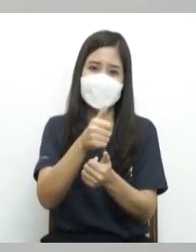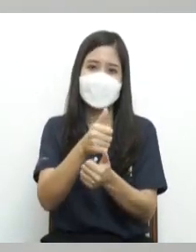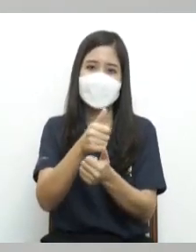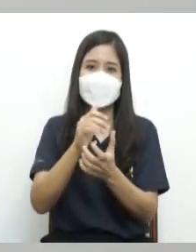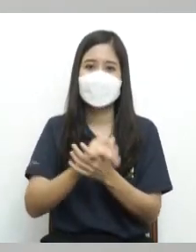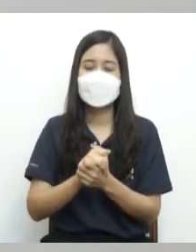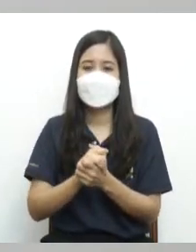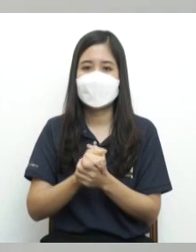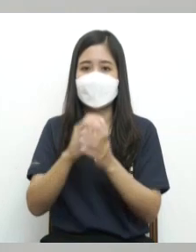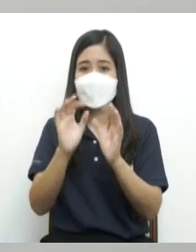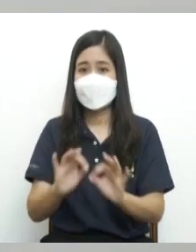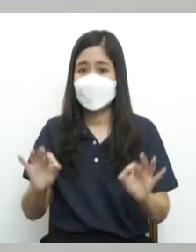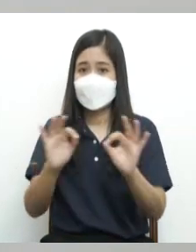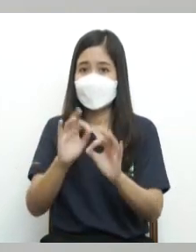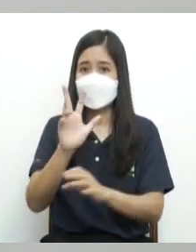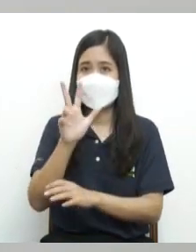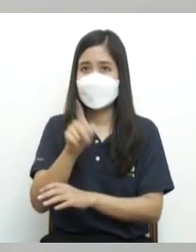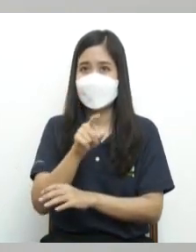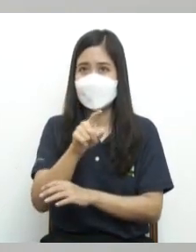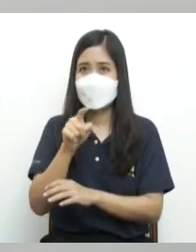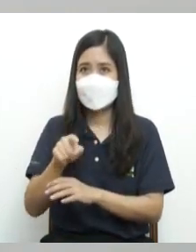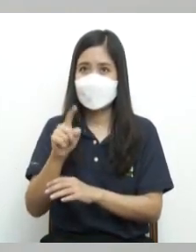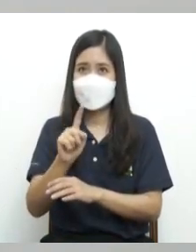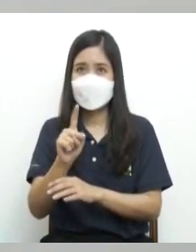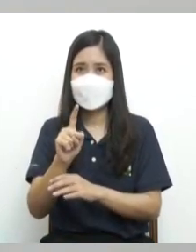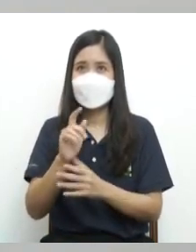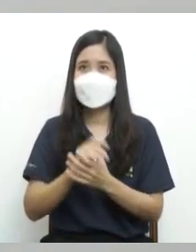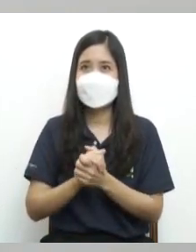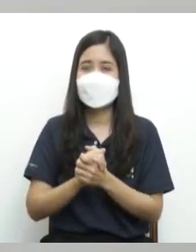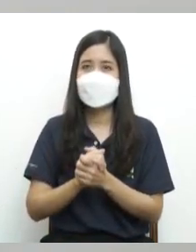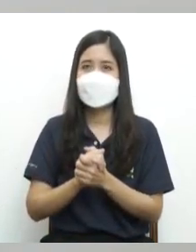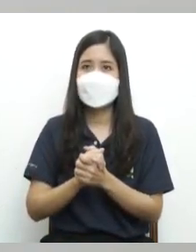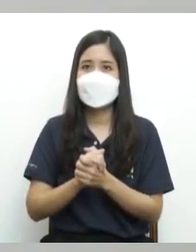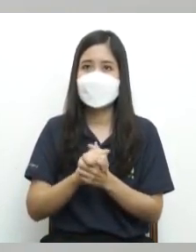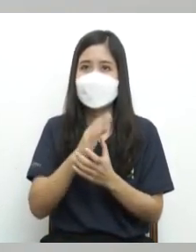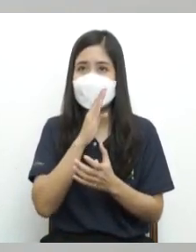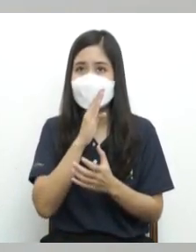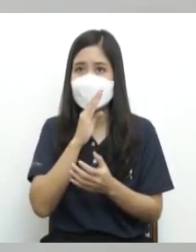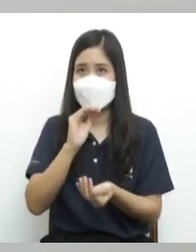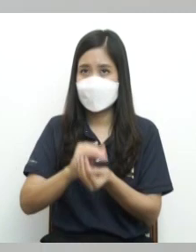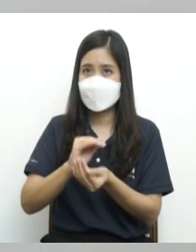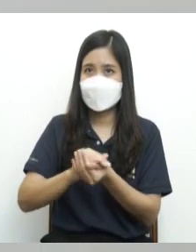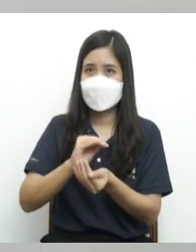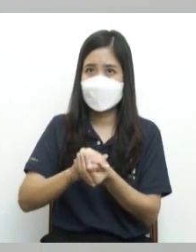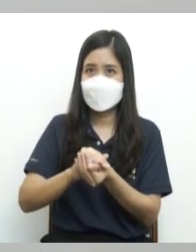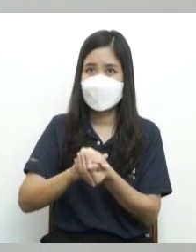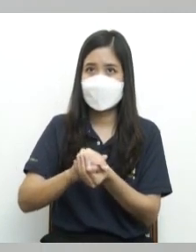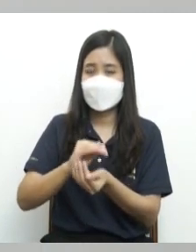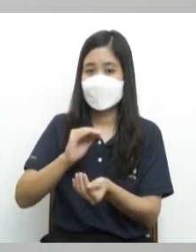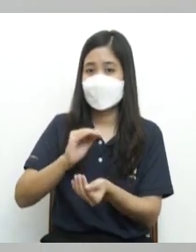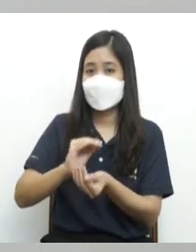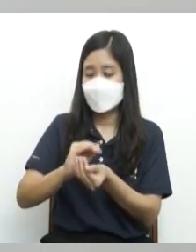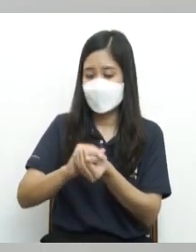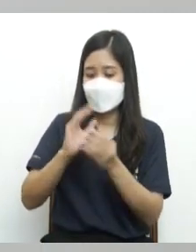ออมมากกว่า 3% เราอยากจะทำนะอยากจะเรียนว่าทำให้เร็วเพราะว่าการออมกับกบขเนี่ยเป็นการออมดอกทบต้นไ